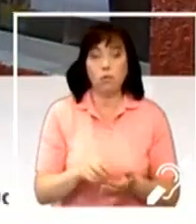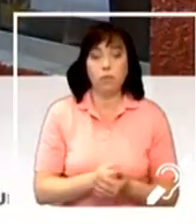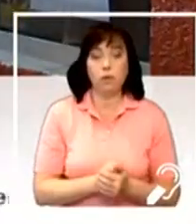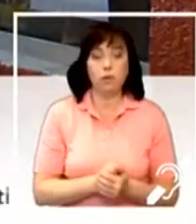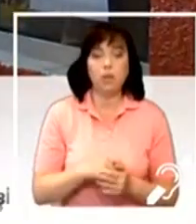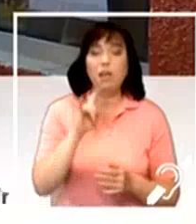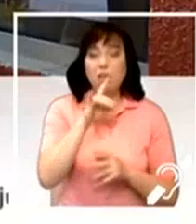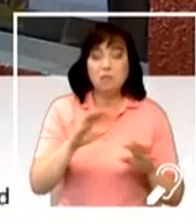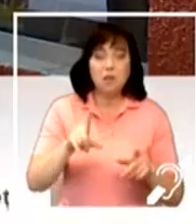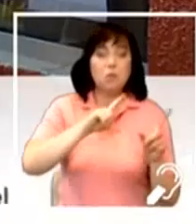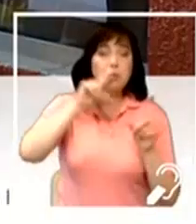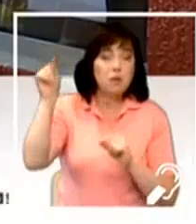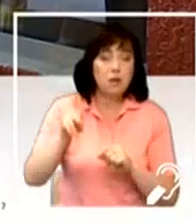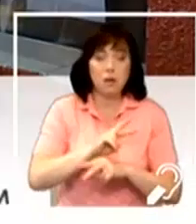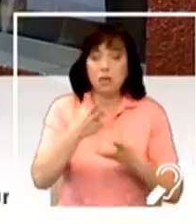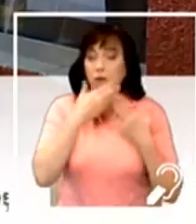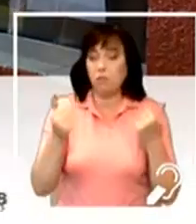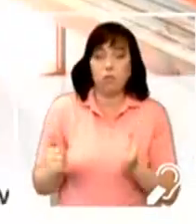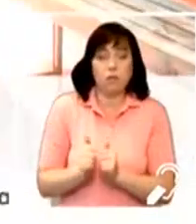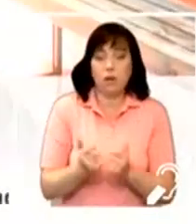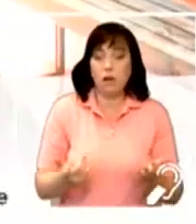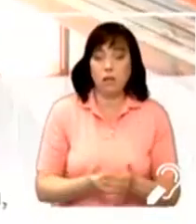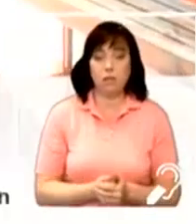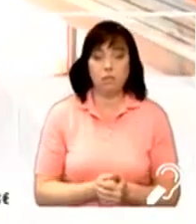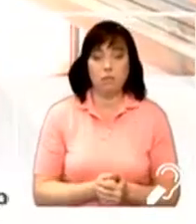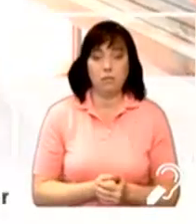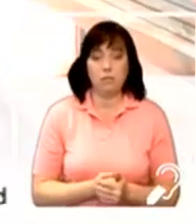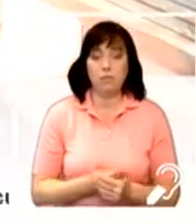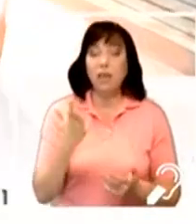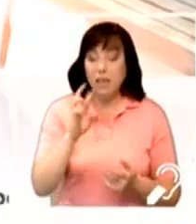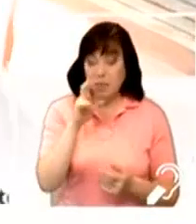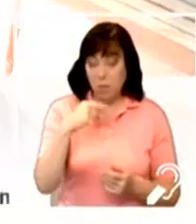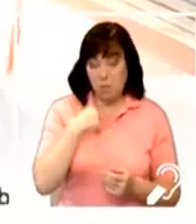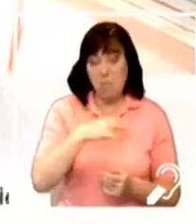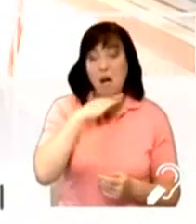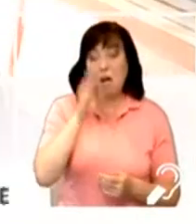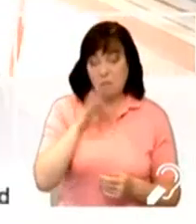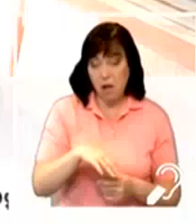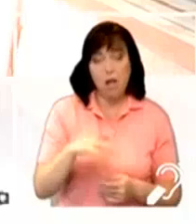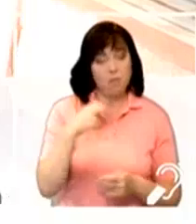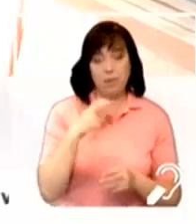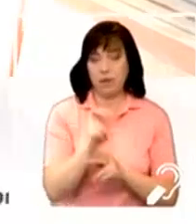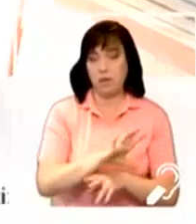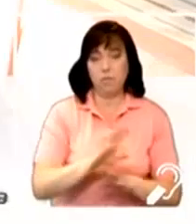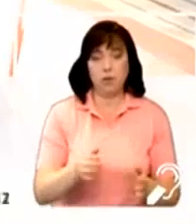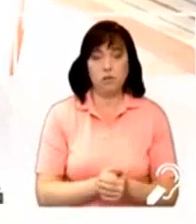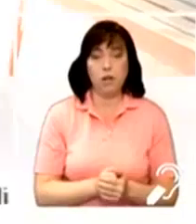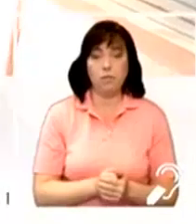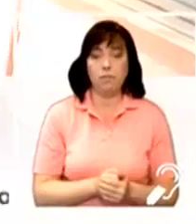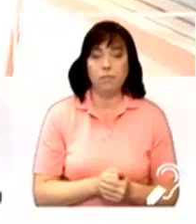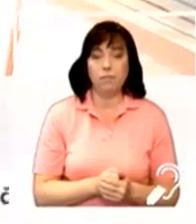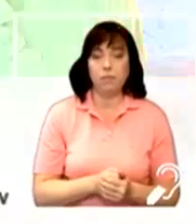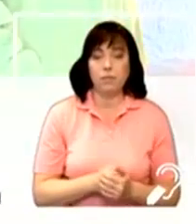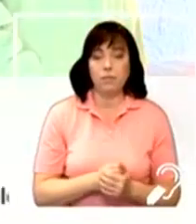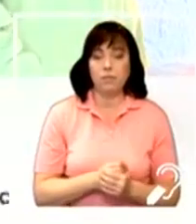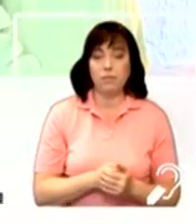copiii, zduș, nus. E greu. Dacă mi-ar ajunge, n-aș fi aici. Și cum împărțiți dumneavoastră pensia? În primul